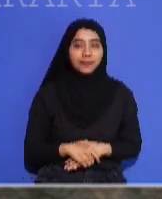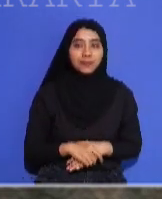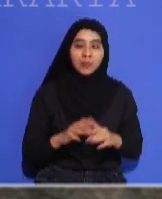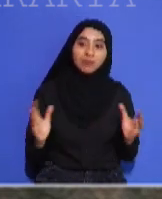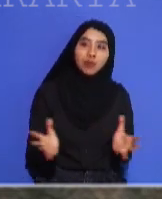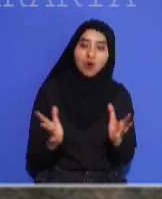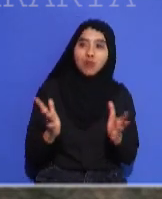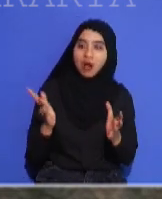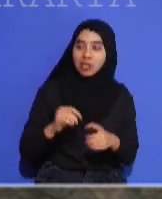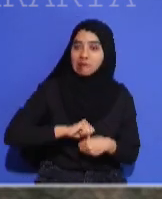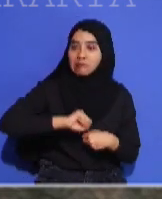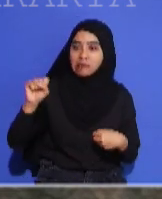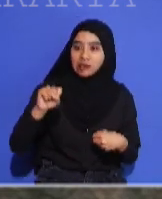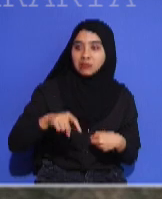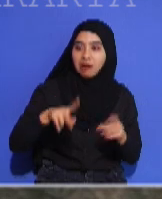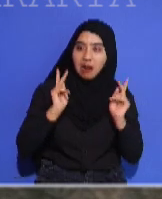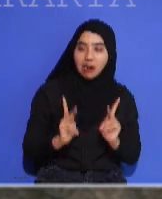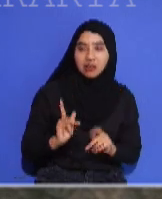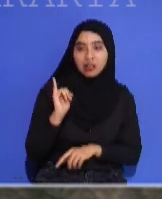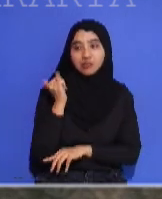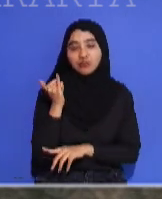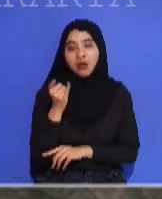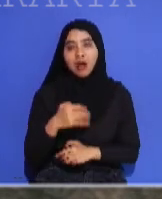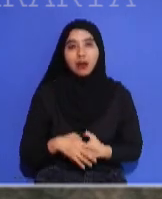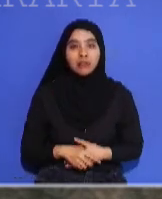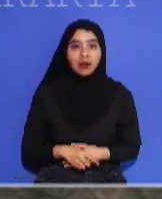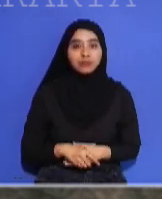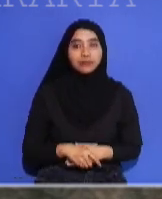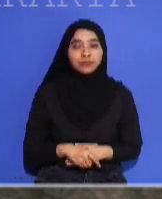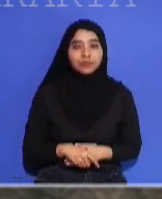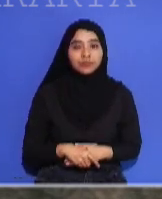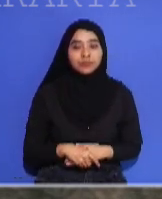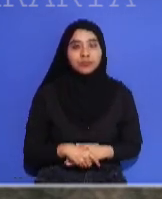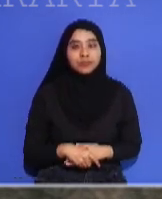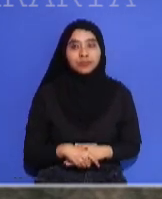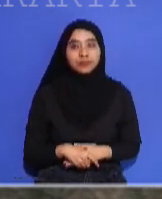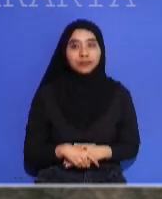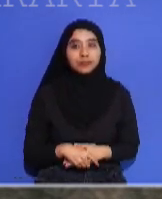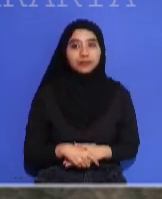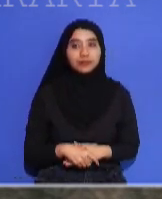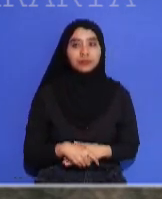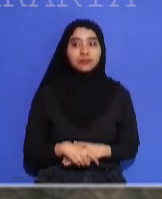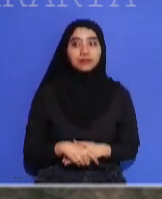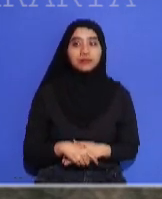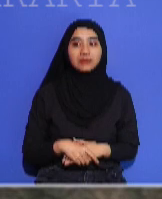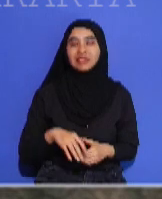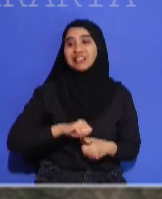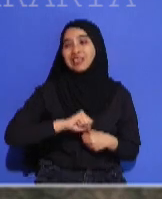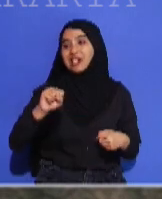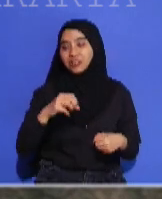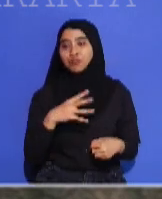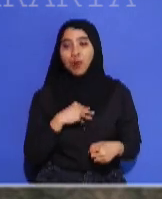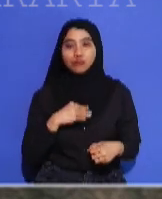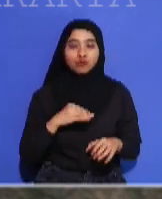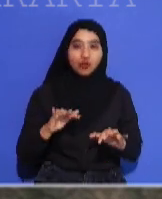Mataram di mana Mataram di sini dalam artiultia adalah Sosio atau geultural yang kita